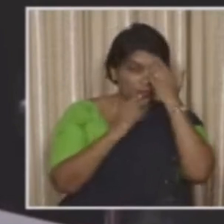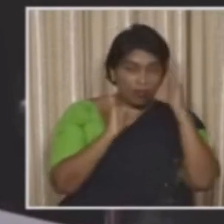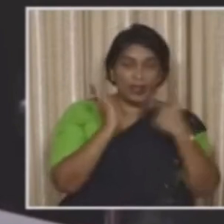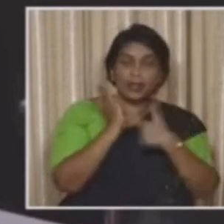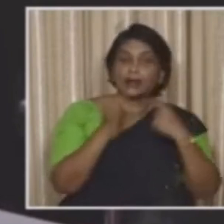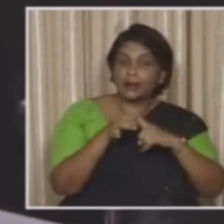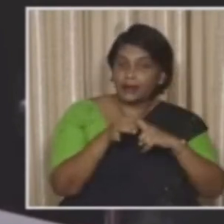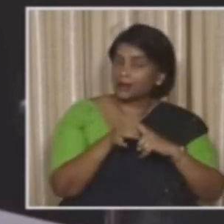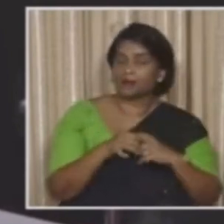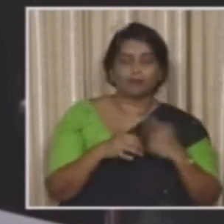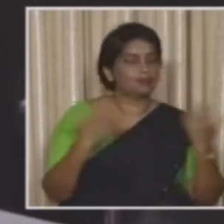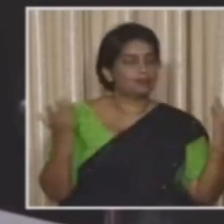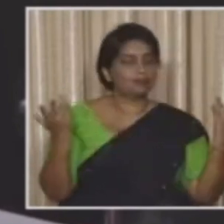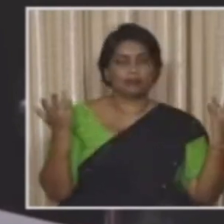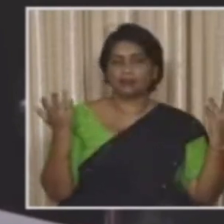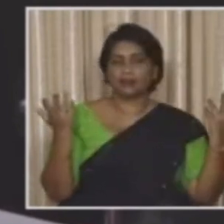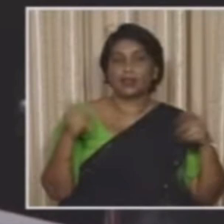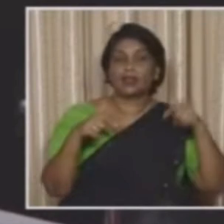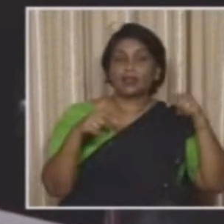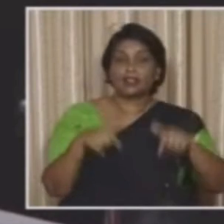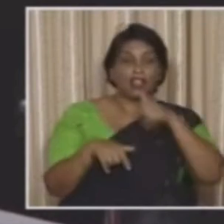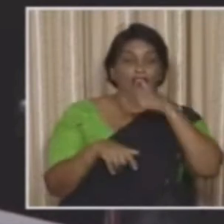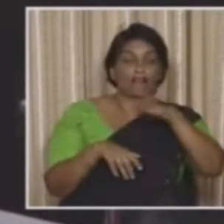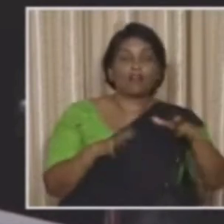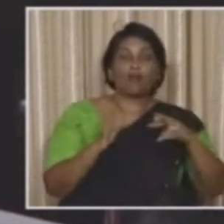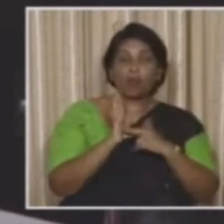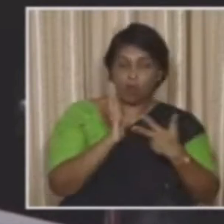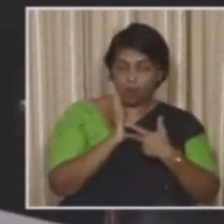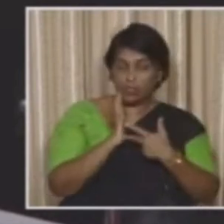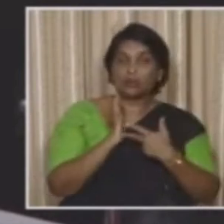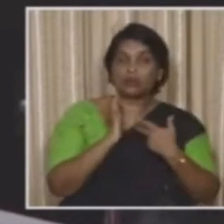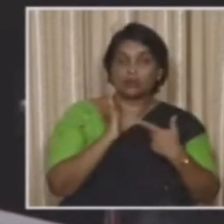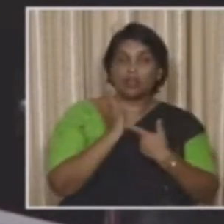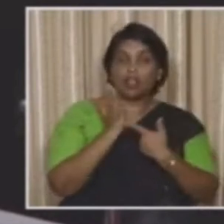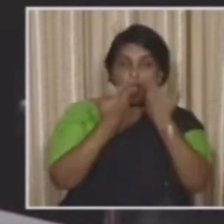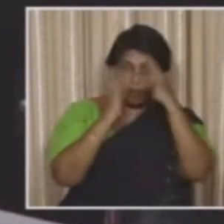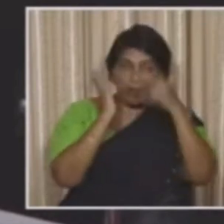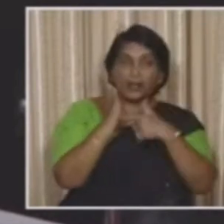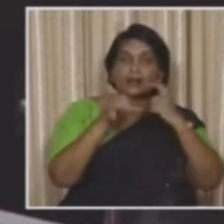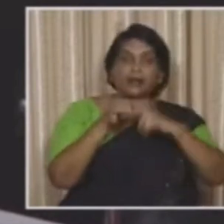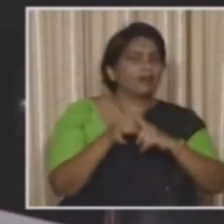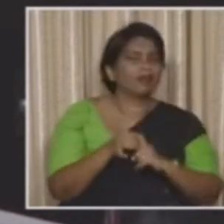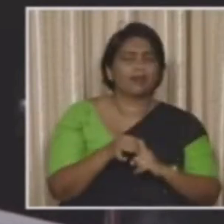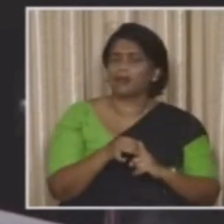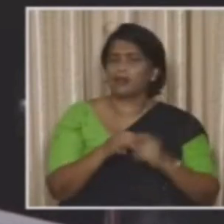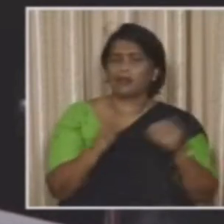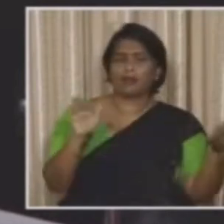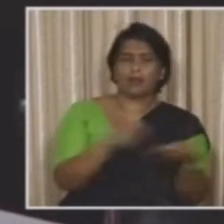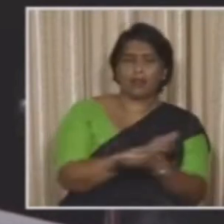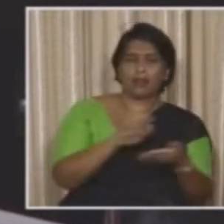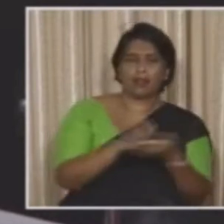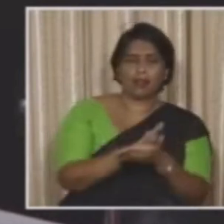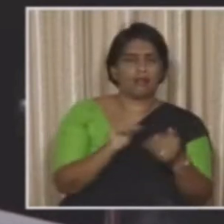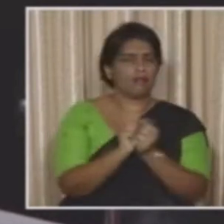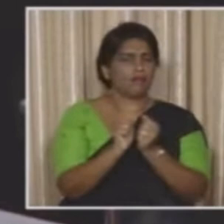විවෘත ටෙන්ඩර්ද නැහැ දැන් වැවේ ව්‍යාපෘතිය විවෘත ටෙන්ඩර්ද නැහැ මේ ඔක්කොම මේ සියයට සිද්ධ වෙන